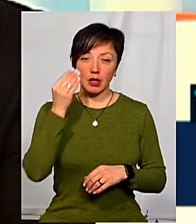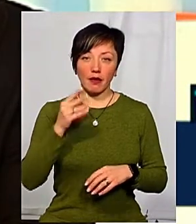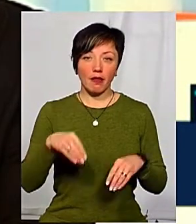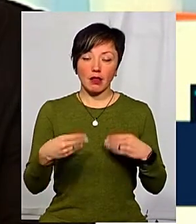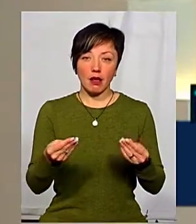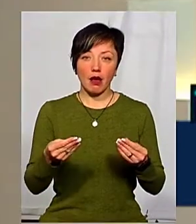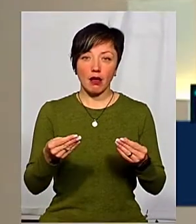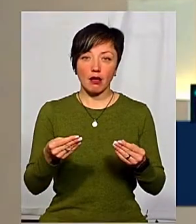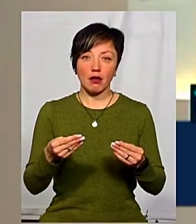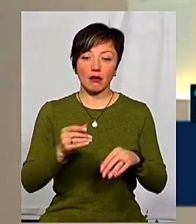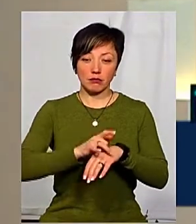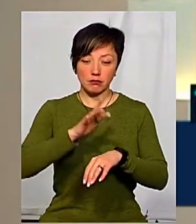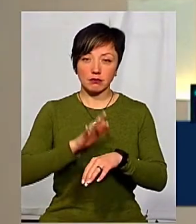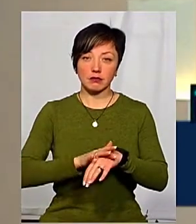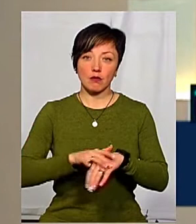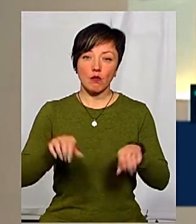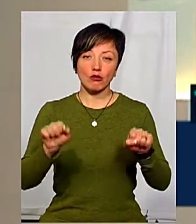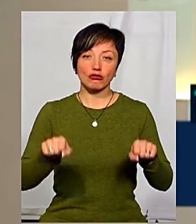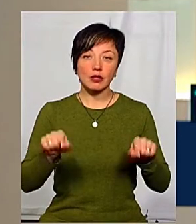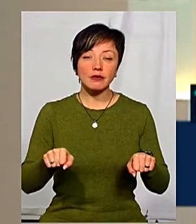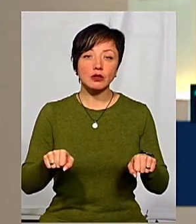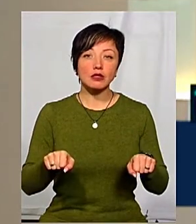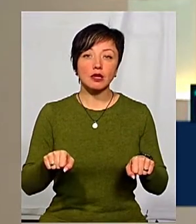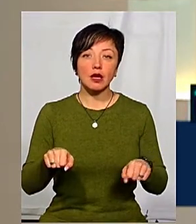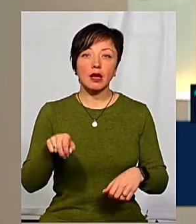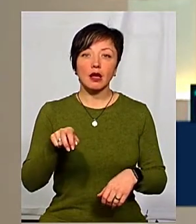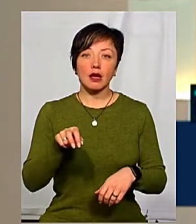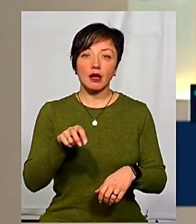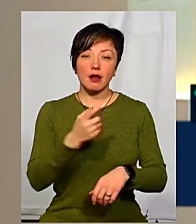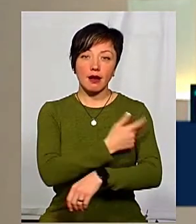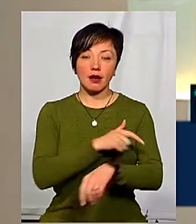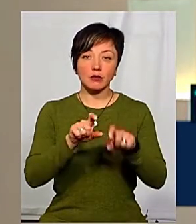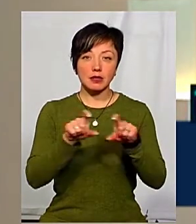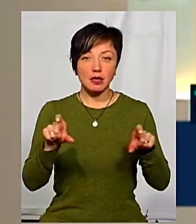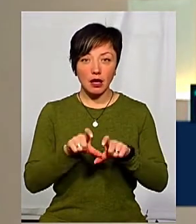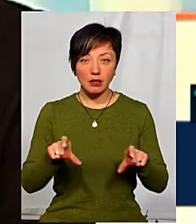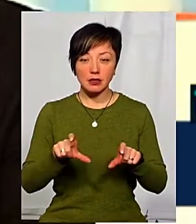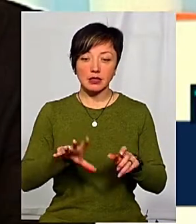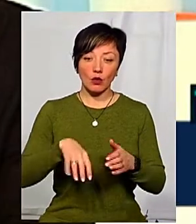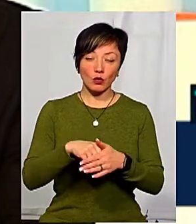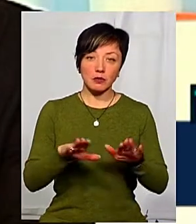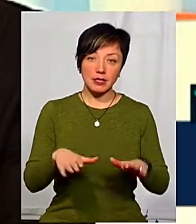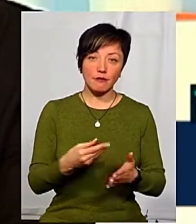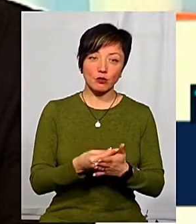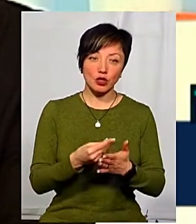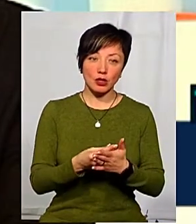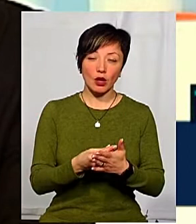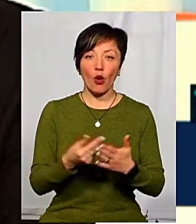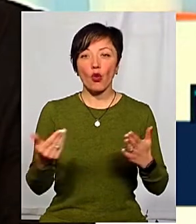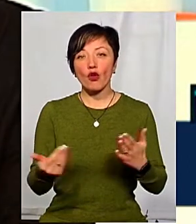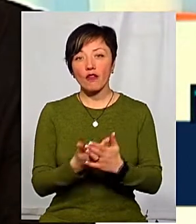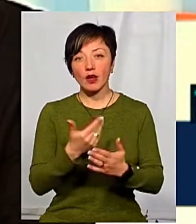повному об'ємі можливості, да, лікарняним закладам за рахунок місцевих бюджетів, да,